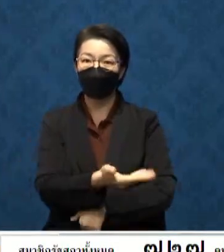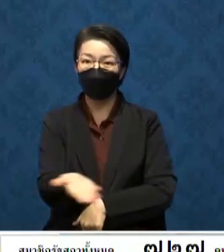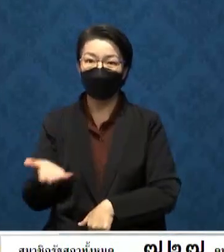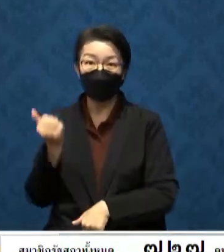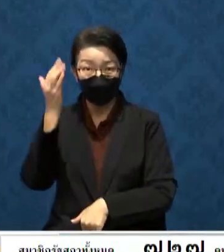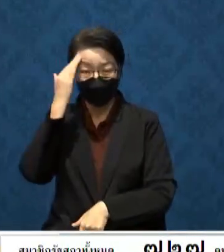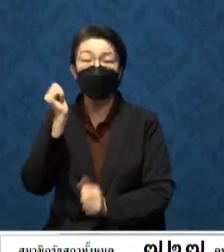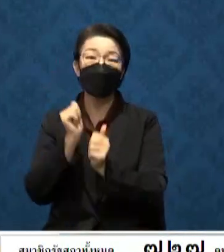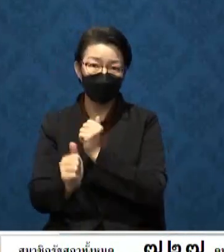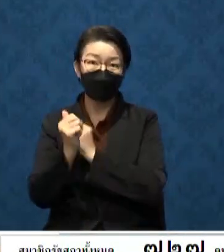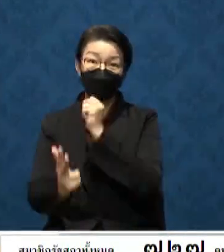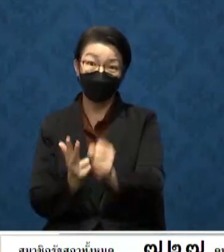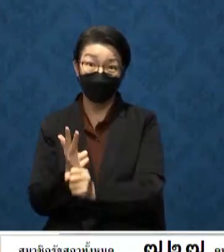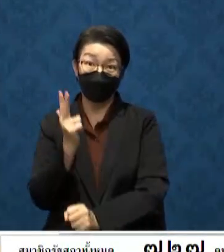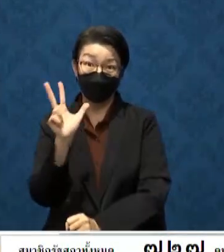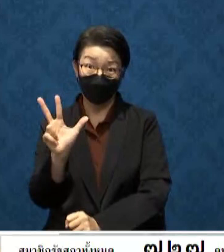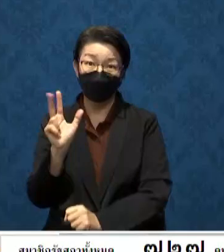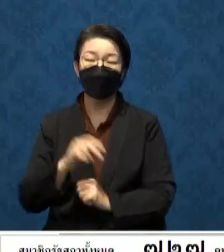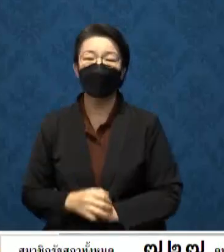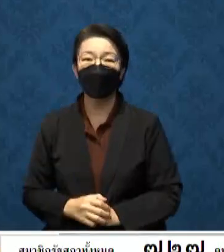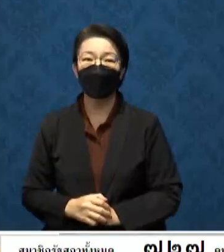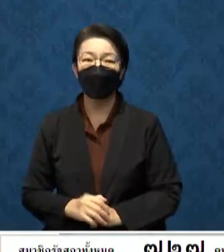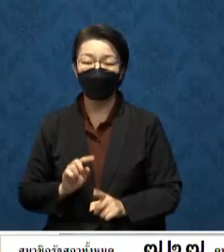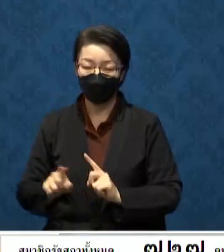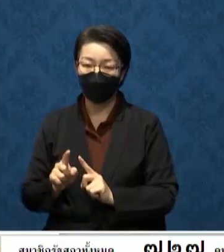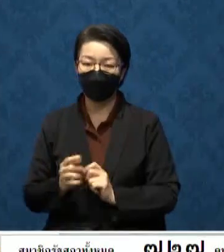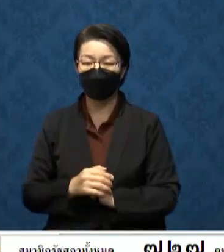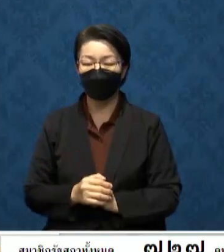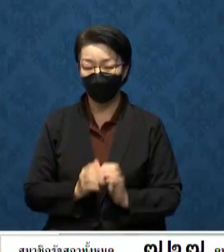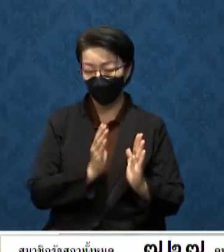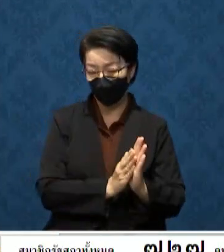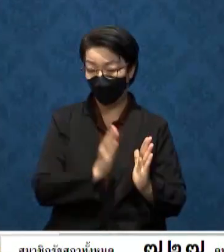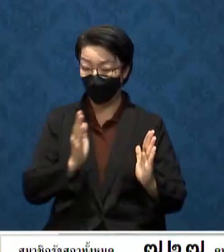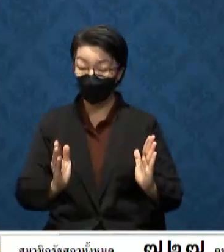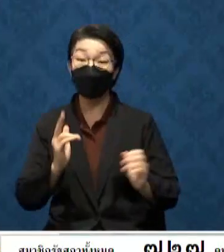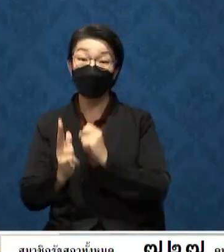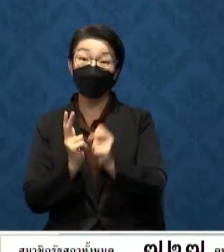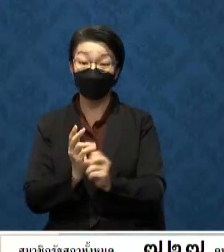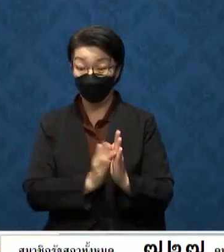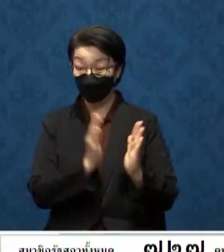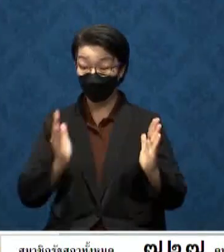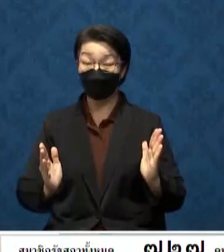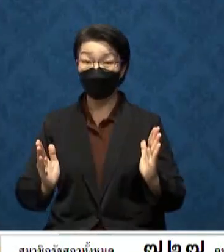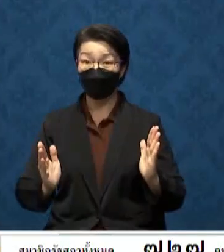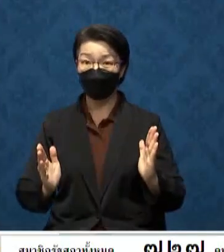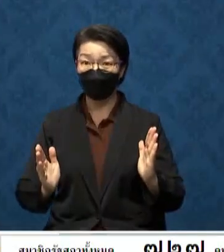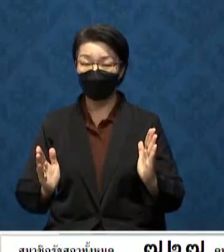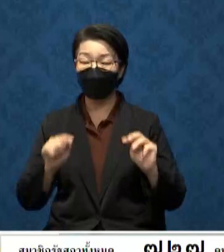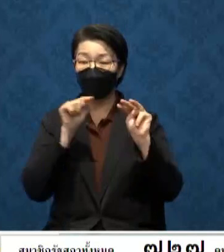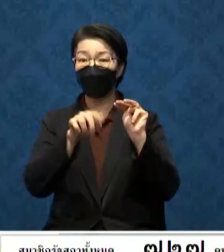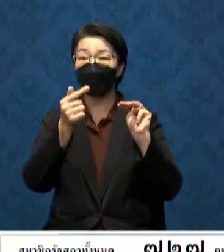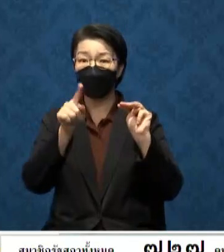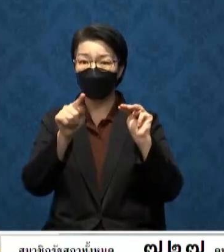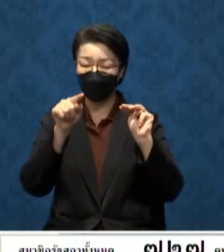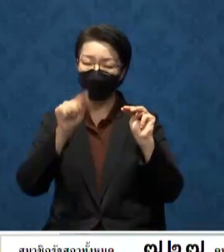ปีแต่ในระหว่างแต่ละรอบระยะเวลา3ปีนั้นเนี่ยในมาตรา11กำหนดให้ต้